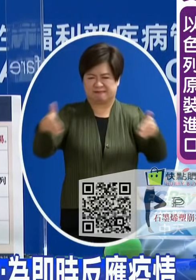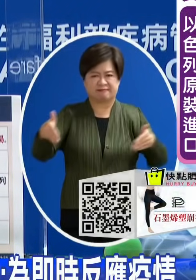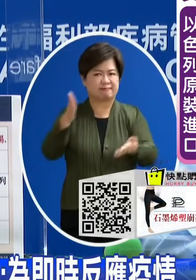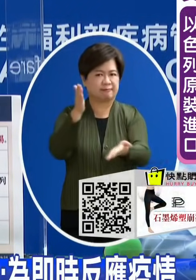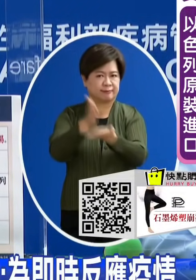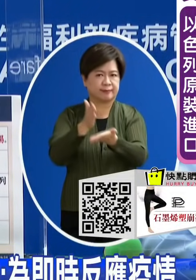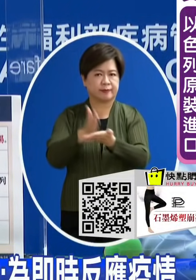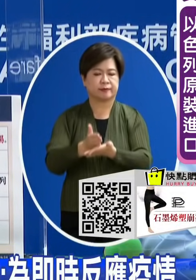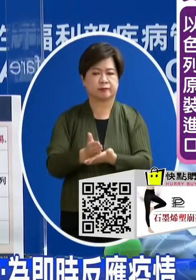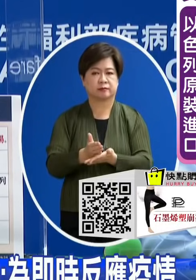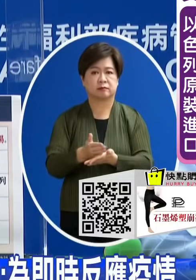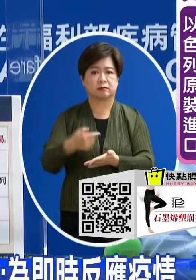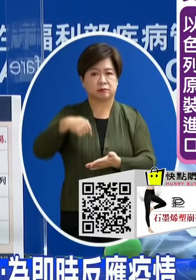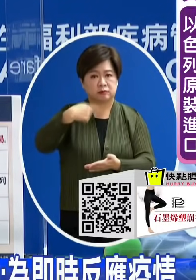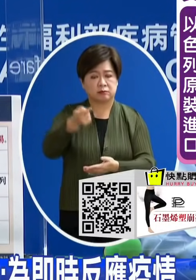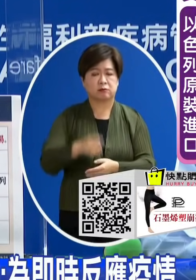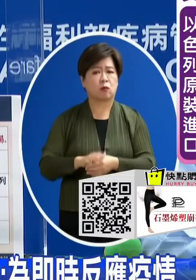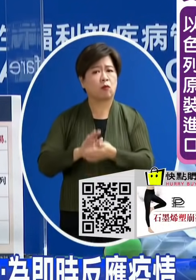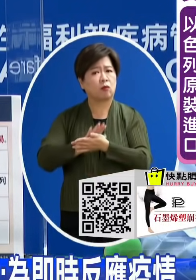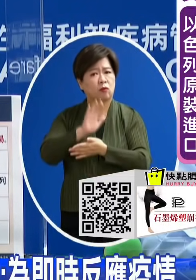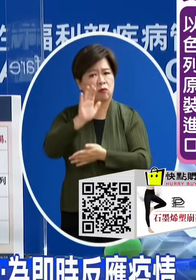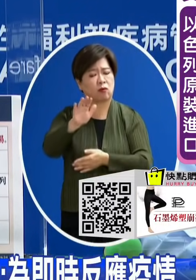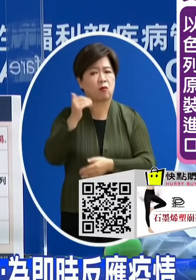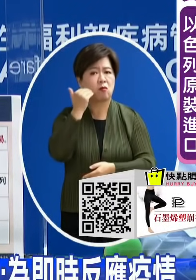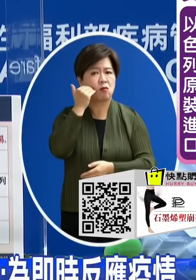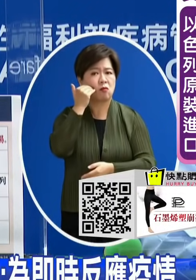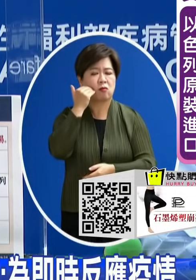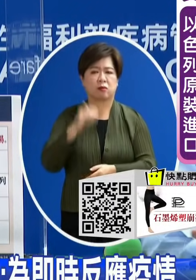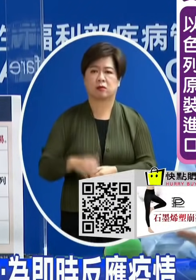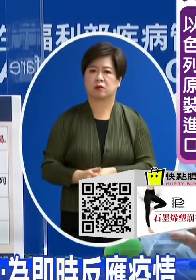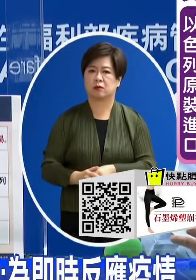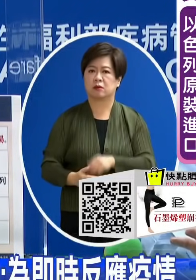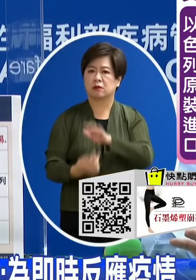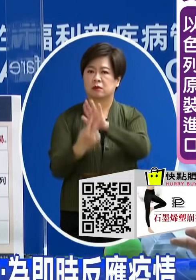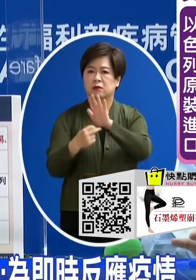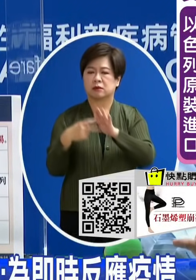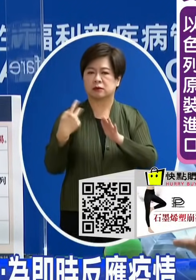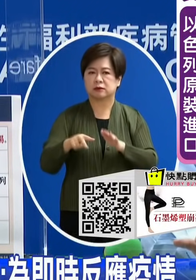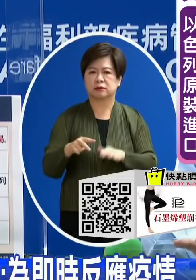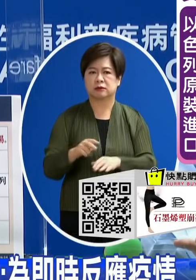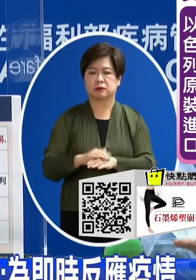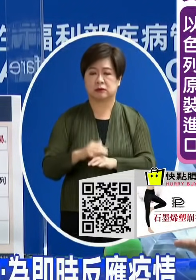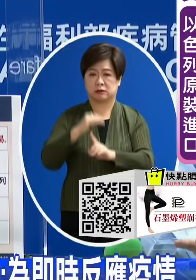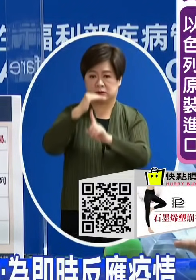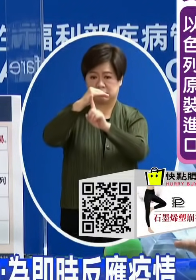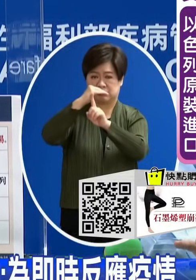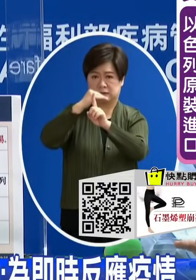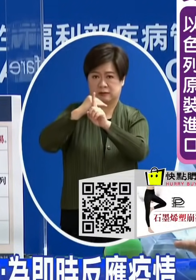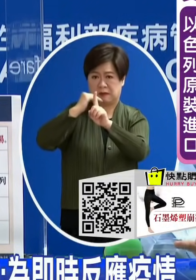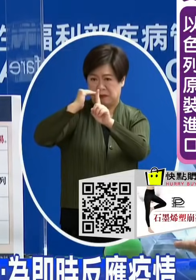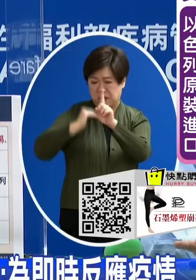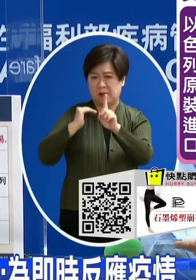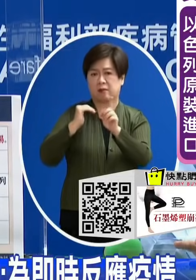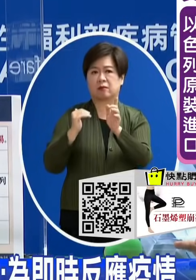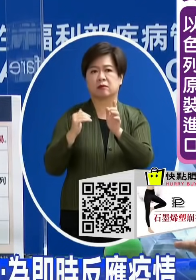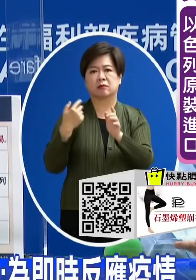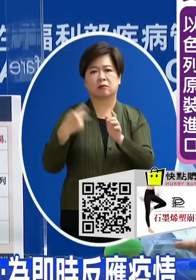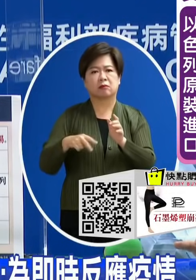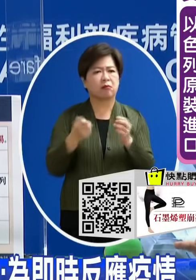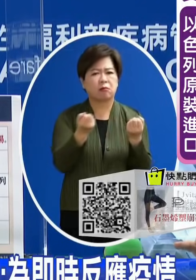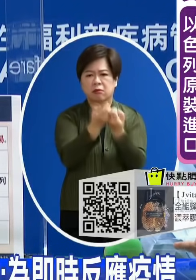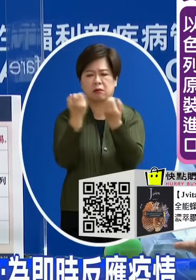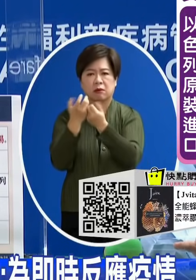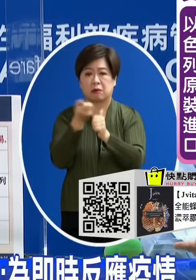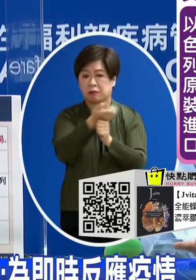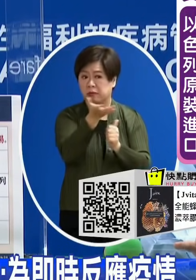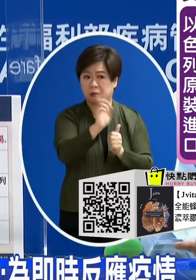外一方面也要就是说未来，好，如果在好有这种警戒降级的时候，那万一再出现任何的疫情，